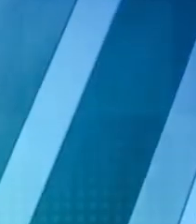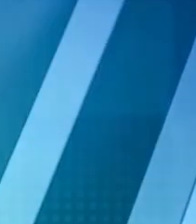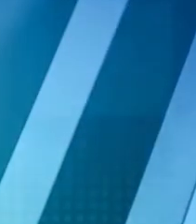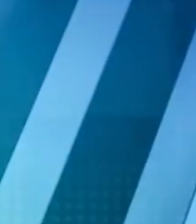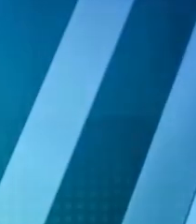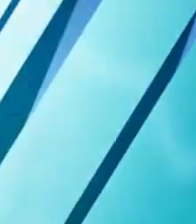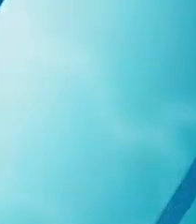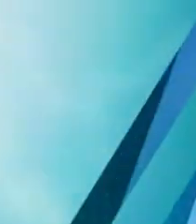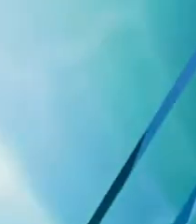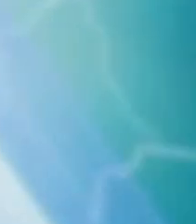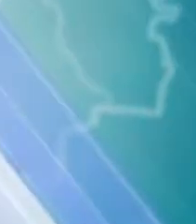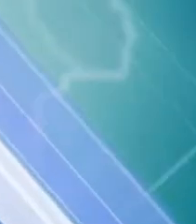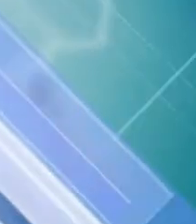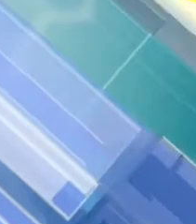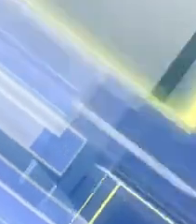Музика